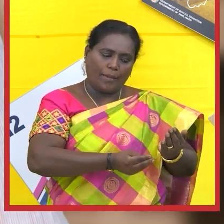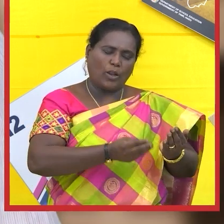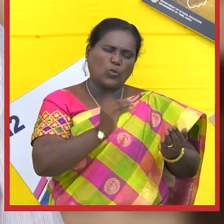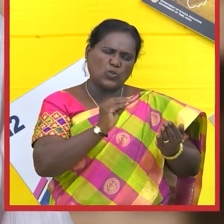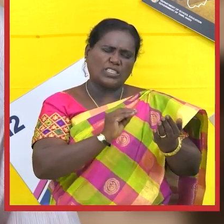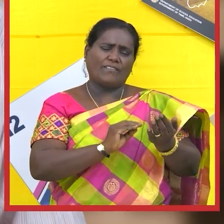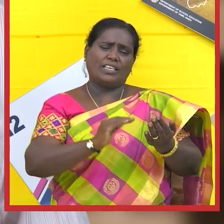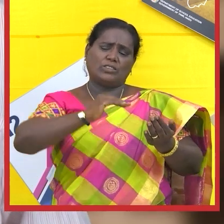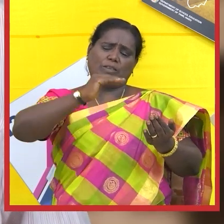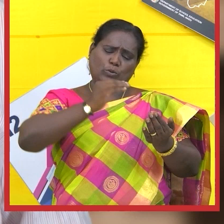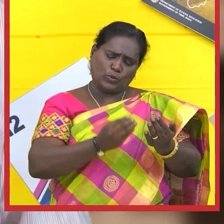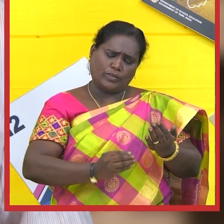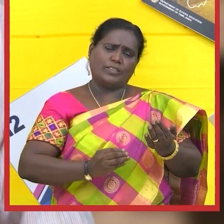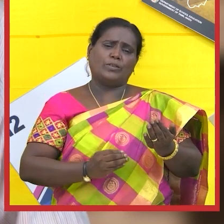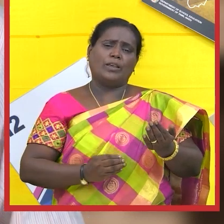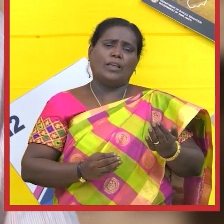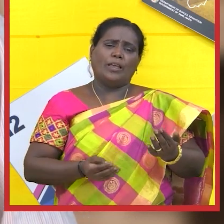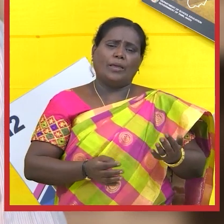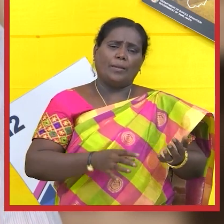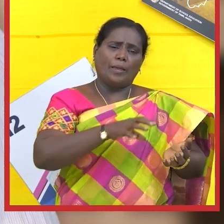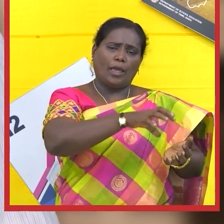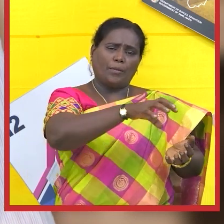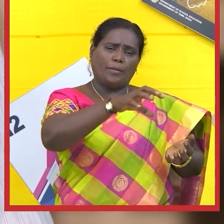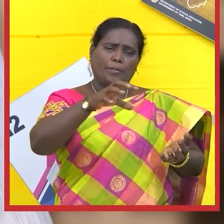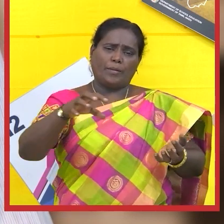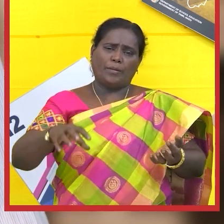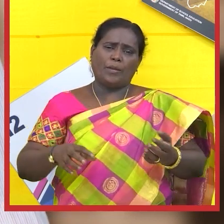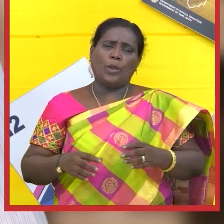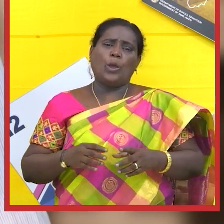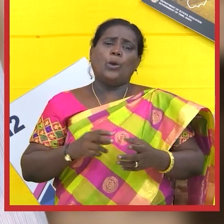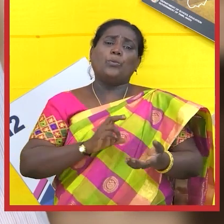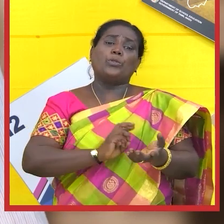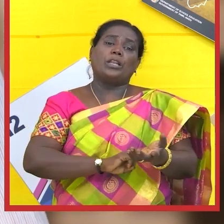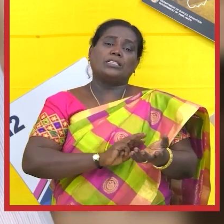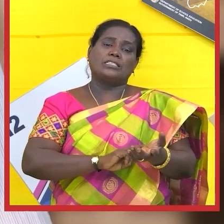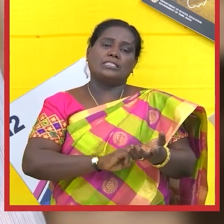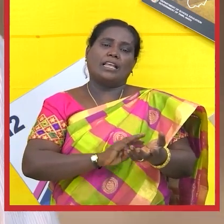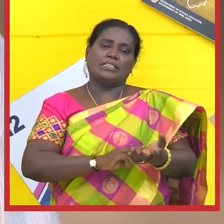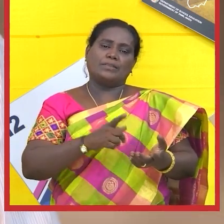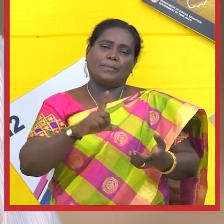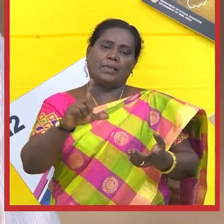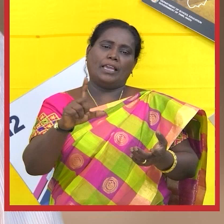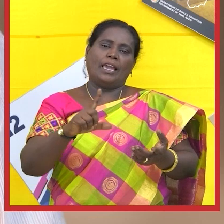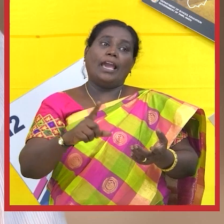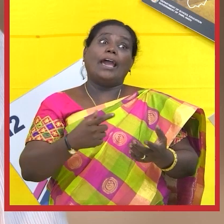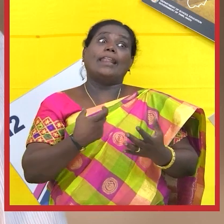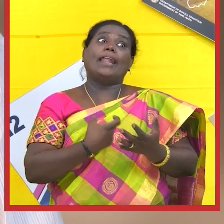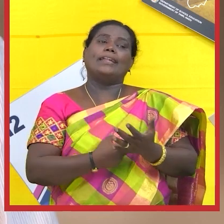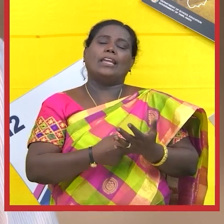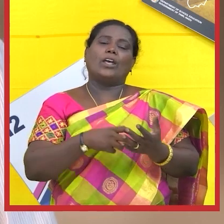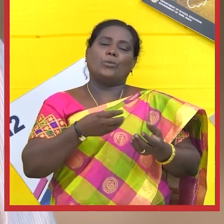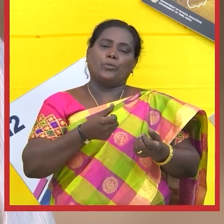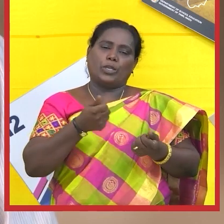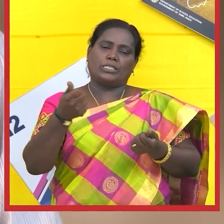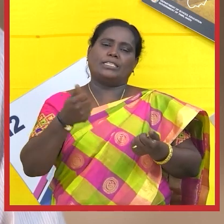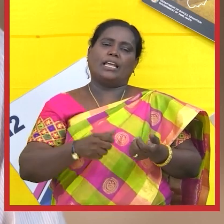பேர் தேவதாசி முறை என்று சொல்வார்கள். அது முத்துலட்சுமி ரெட்டியார் அவர்களுடைய முயற்சியாலே அது ரத்து செய்யப்படுகிறது. இந்த